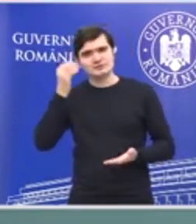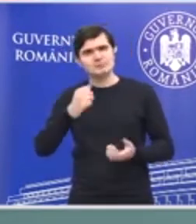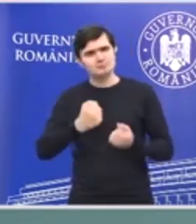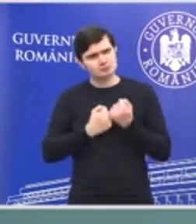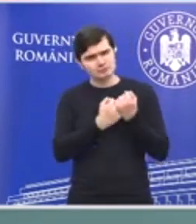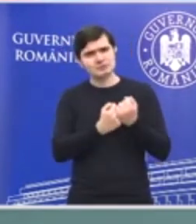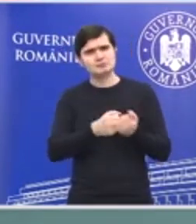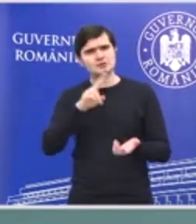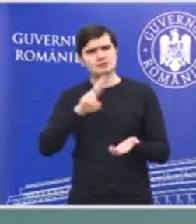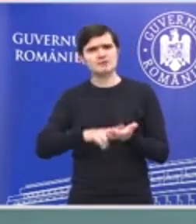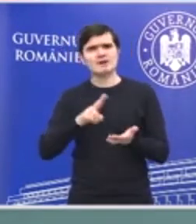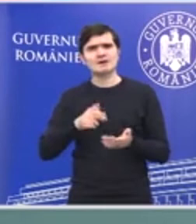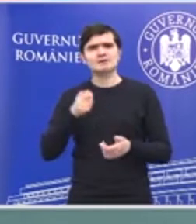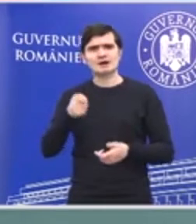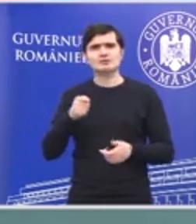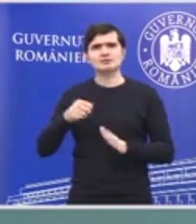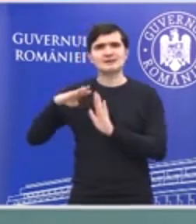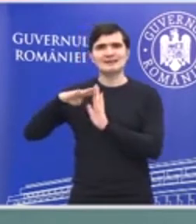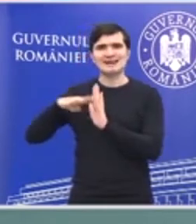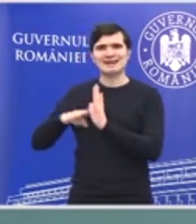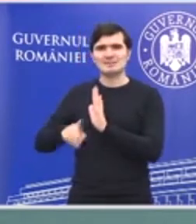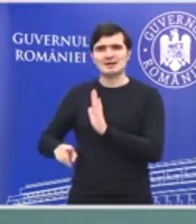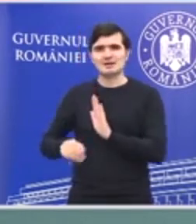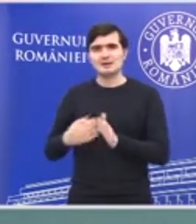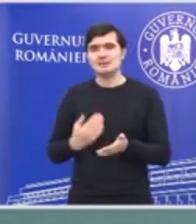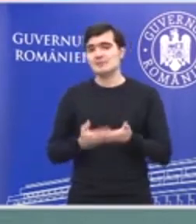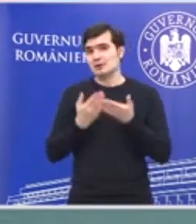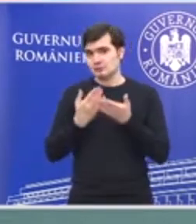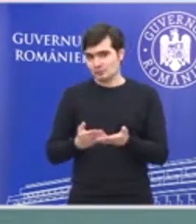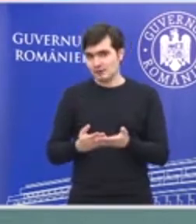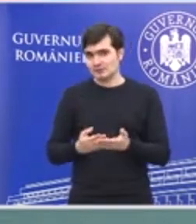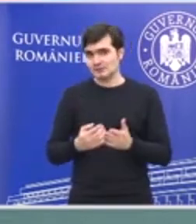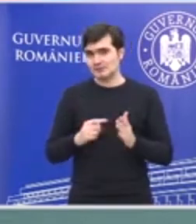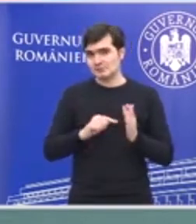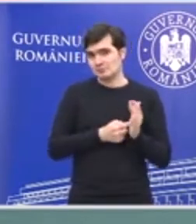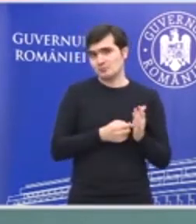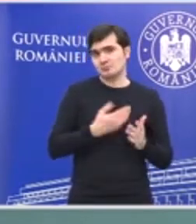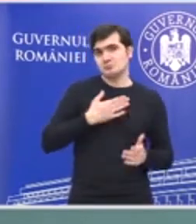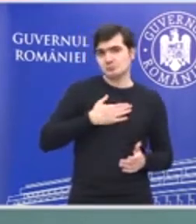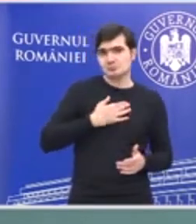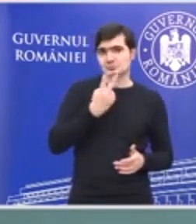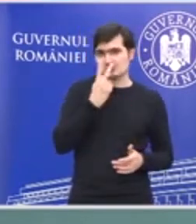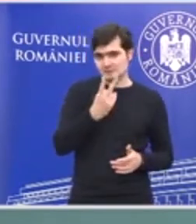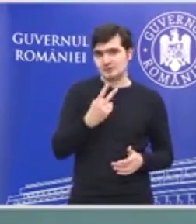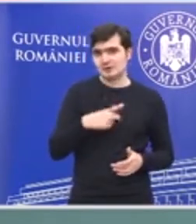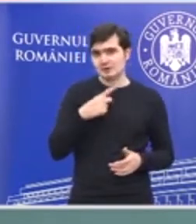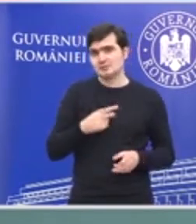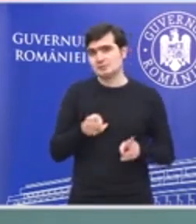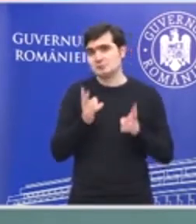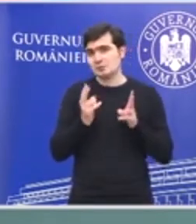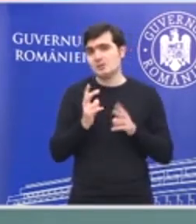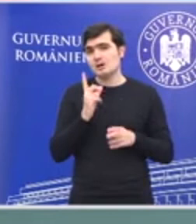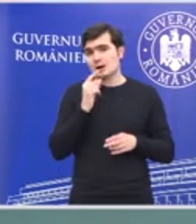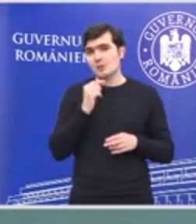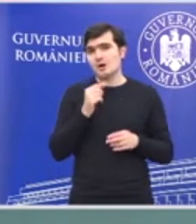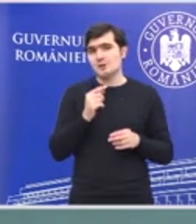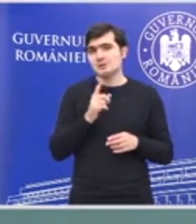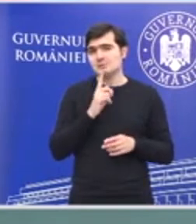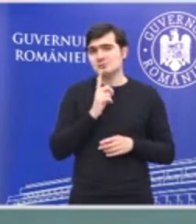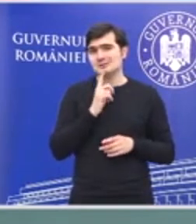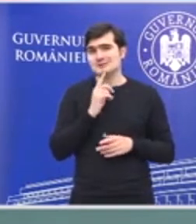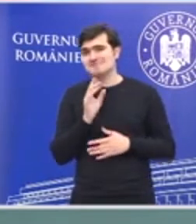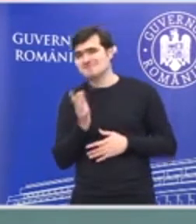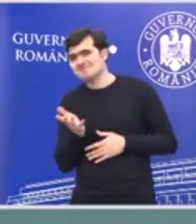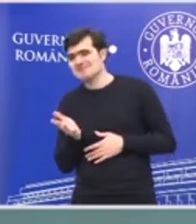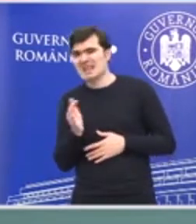către Agenția de Reglementare. Tocmai de aceea, din punctul nostru de vedere, este firească ezitarea oamenilor, nu